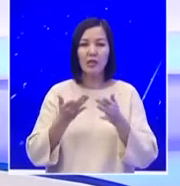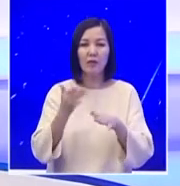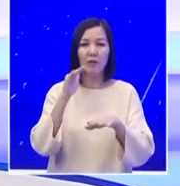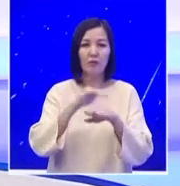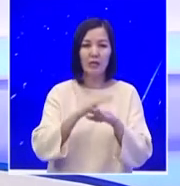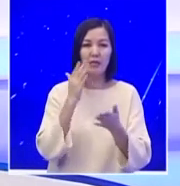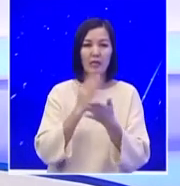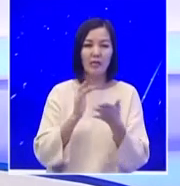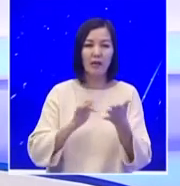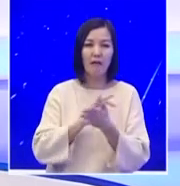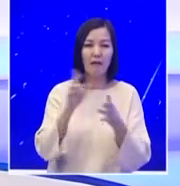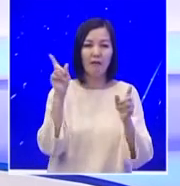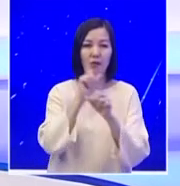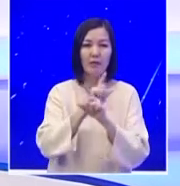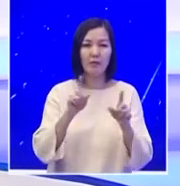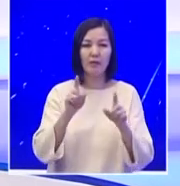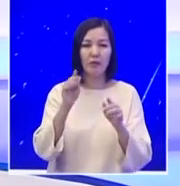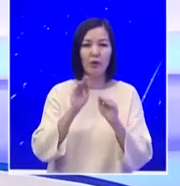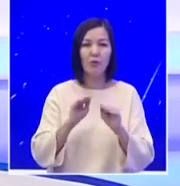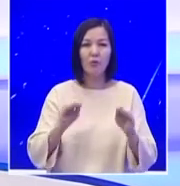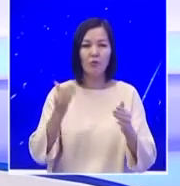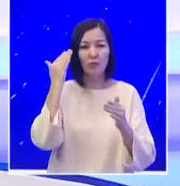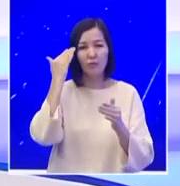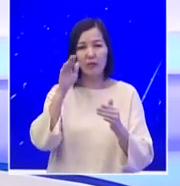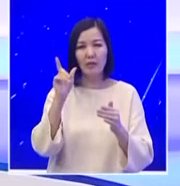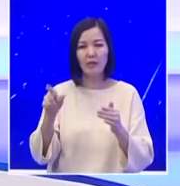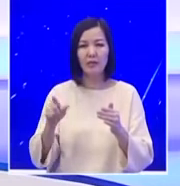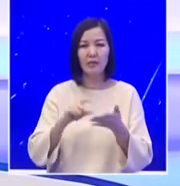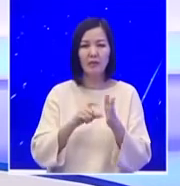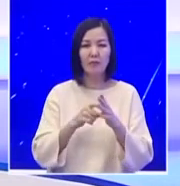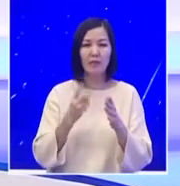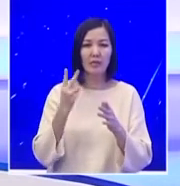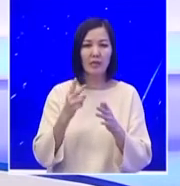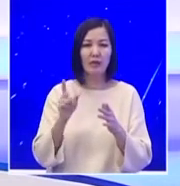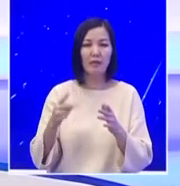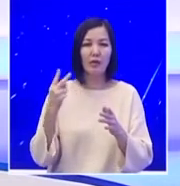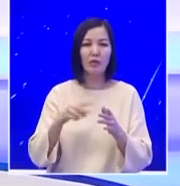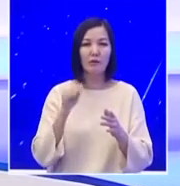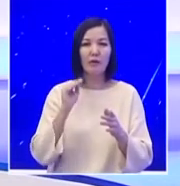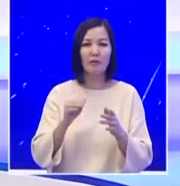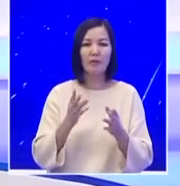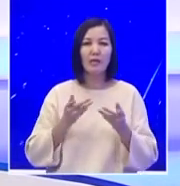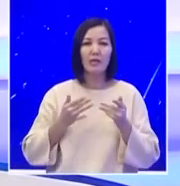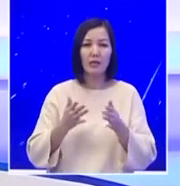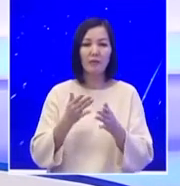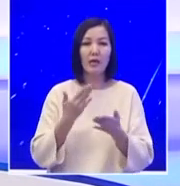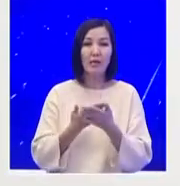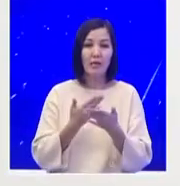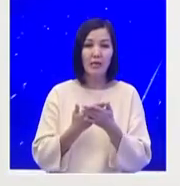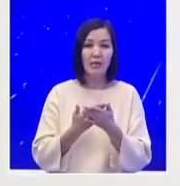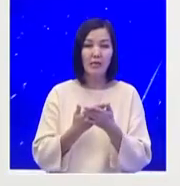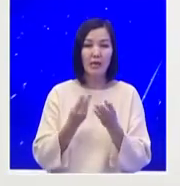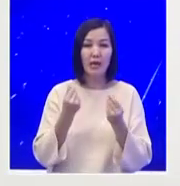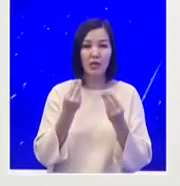тіркелді. Қалалық мектептердің біріндегі оқушыдан бейтаныс біреу сыныптасы екеуінен 20 мың теңге талап етеді. Егер де